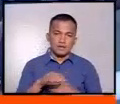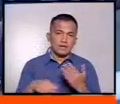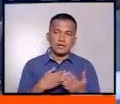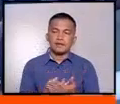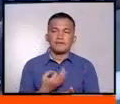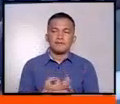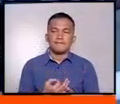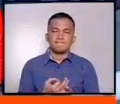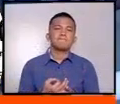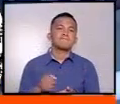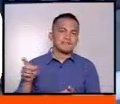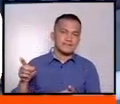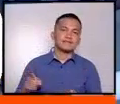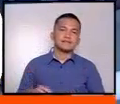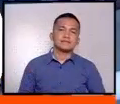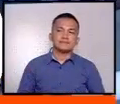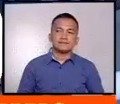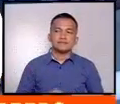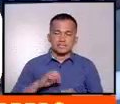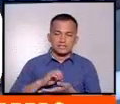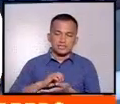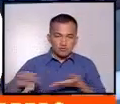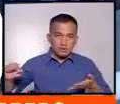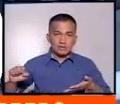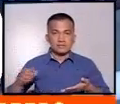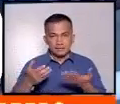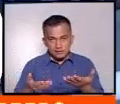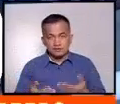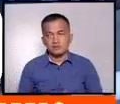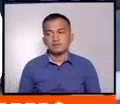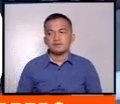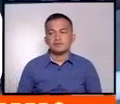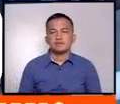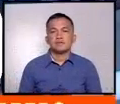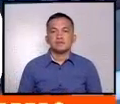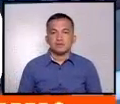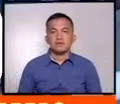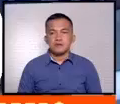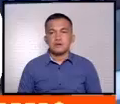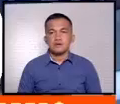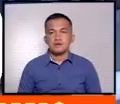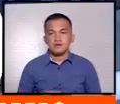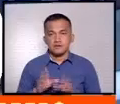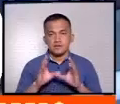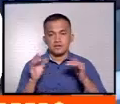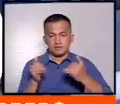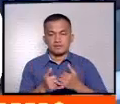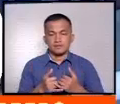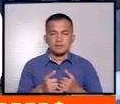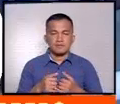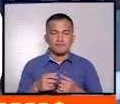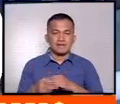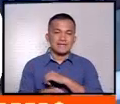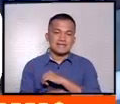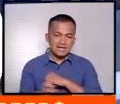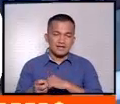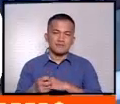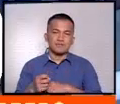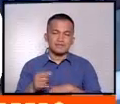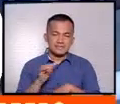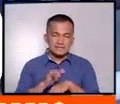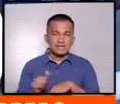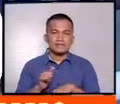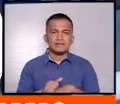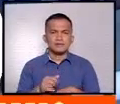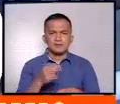perang nalugi sa inyo gawa nitong kumpanyang Mandurugas, Manluloko.